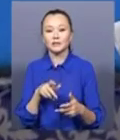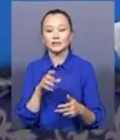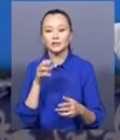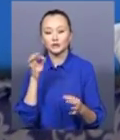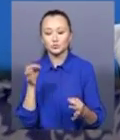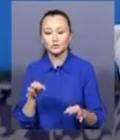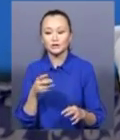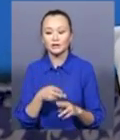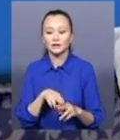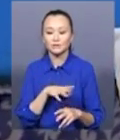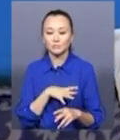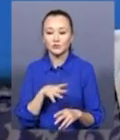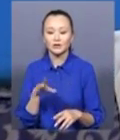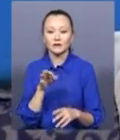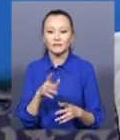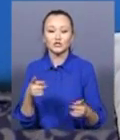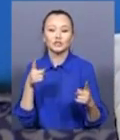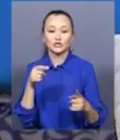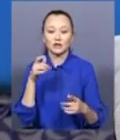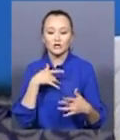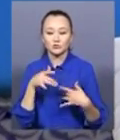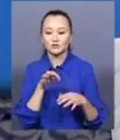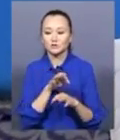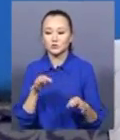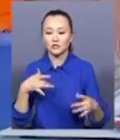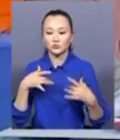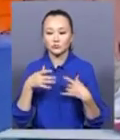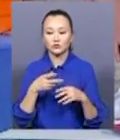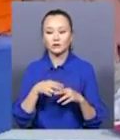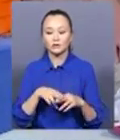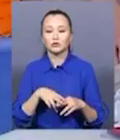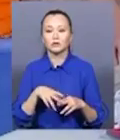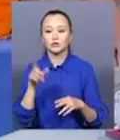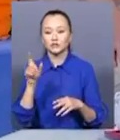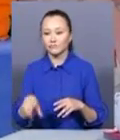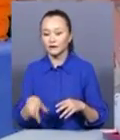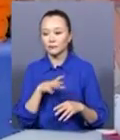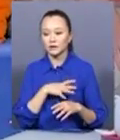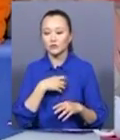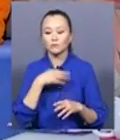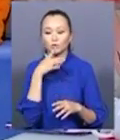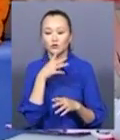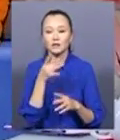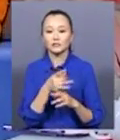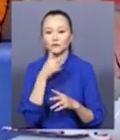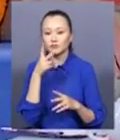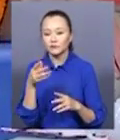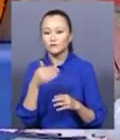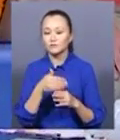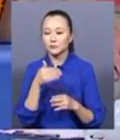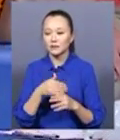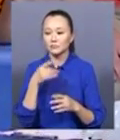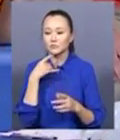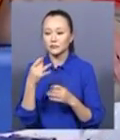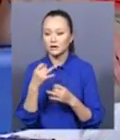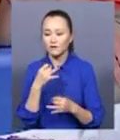А это величайший актер, замечательный актер, характерный. И я много раз его видела потом в спектаклях,